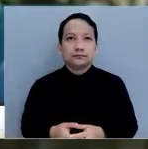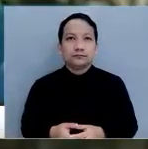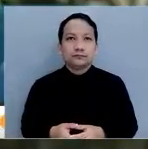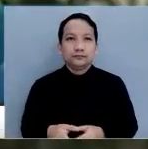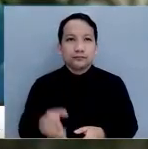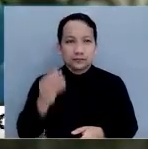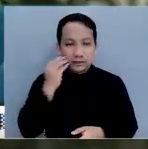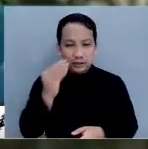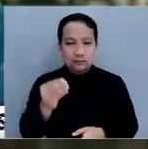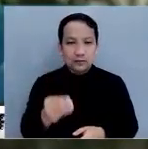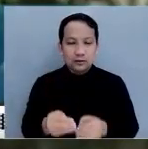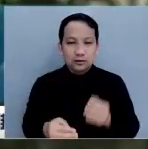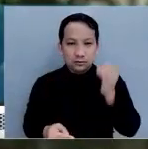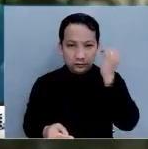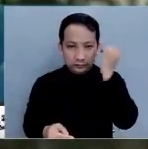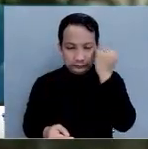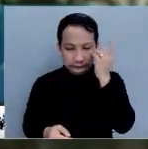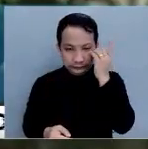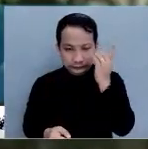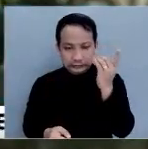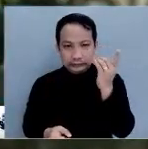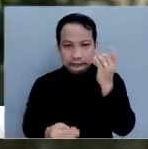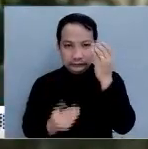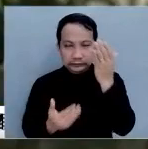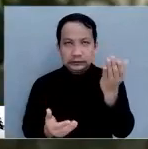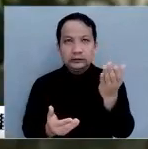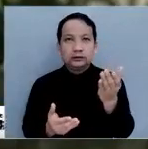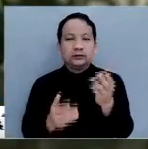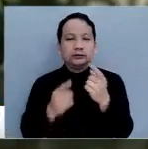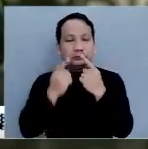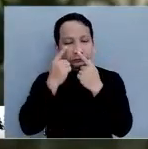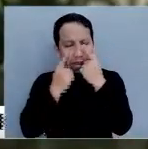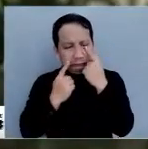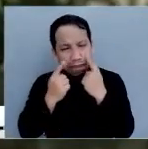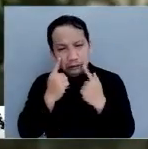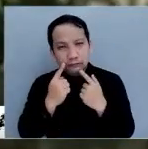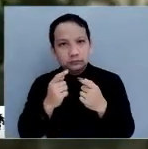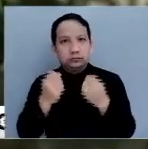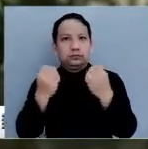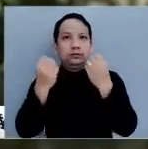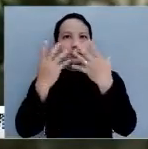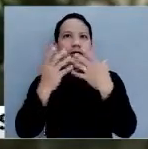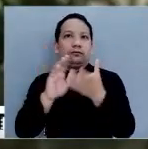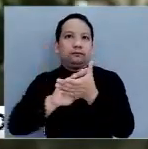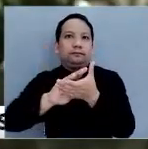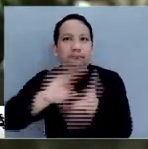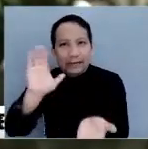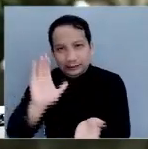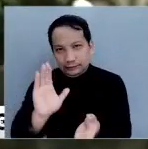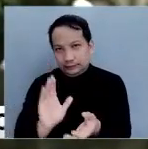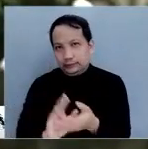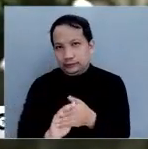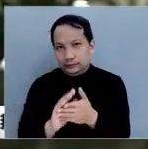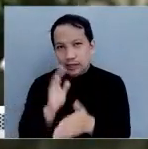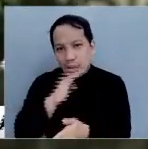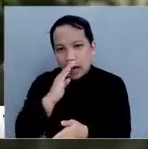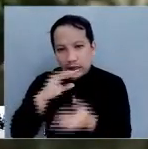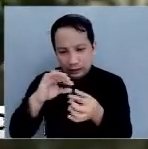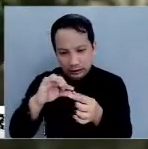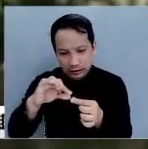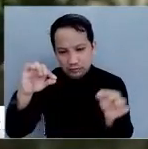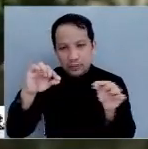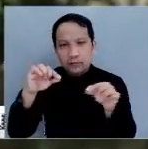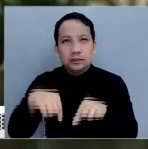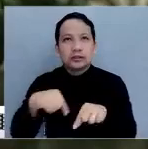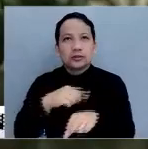Maujes, tama ka nga no, nakakaiyak. Pero higit sa nakakaiyak, nakakalula ang taas presyo ng sili at iba pang mga gulay